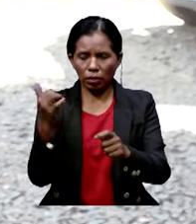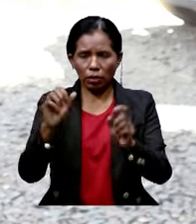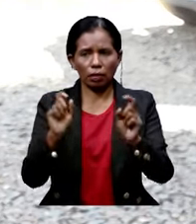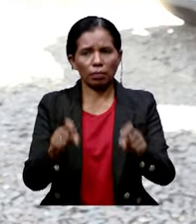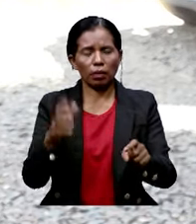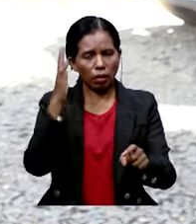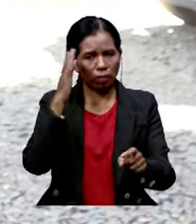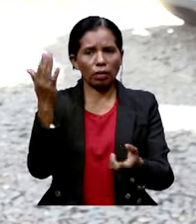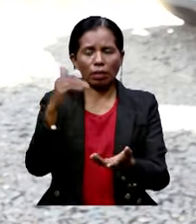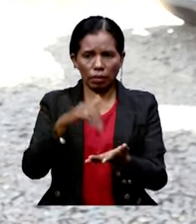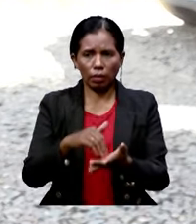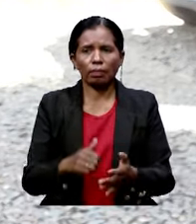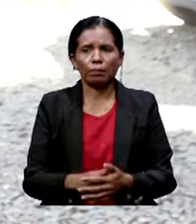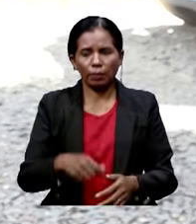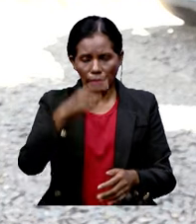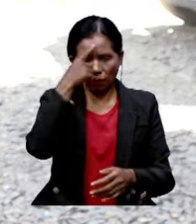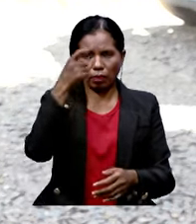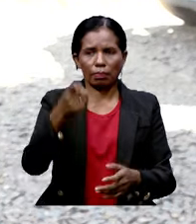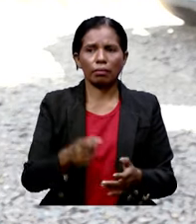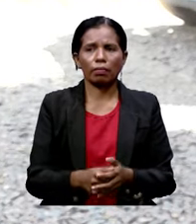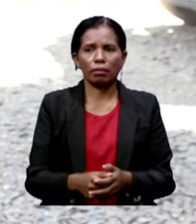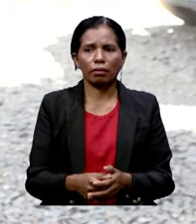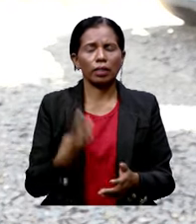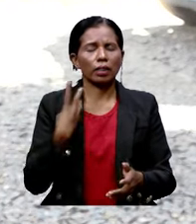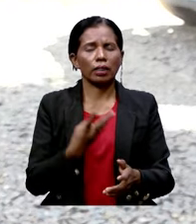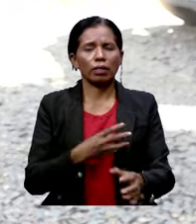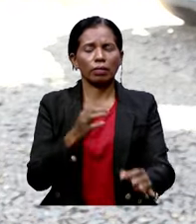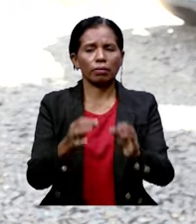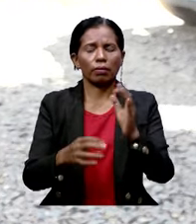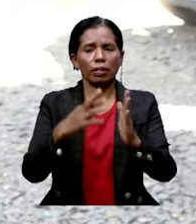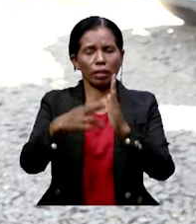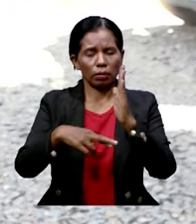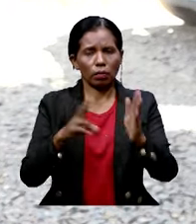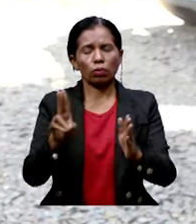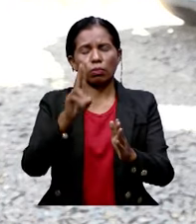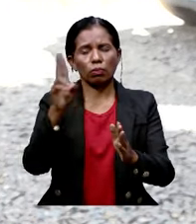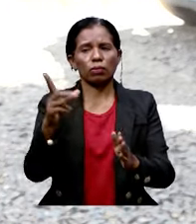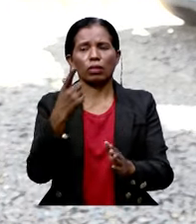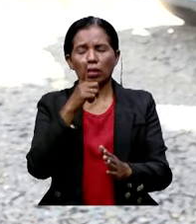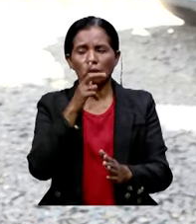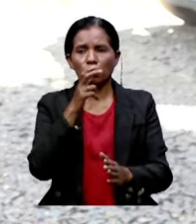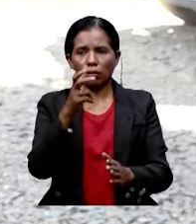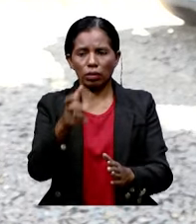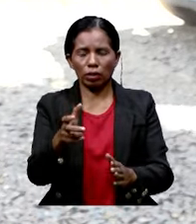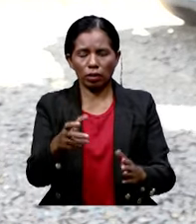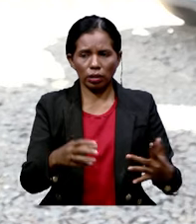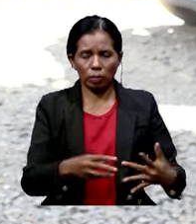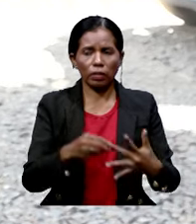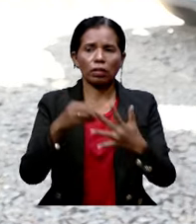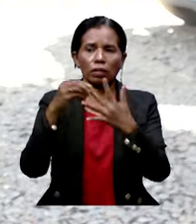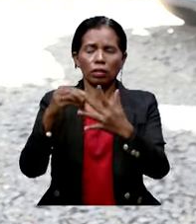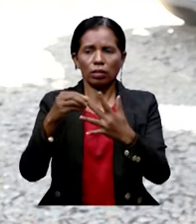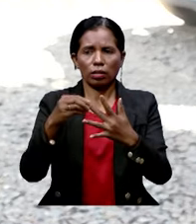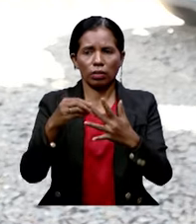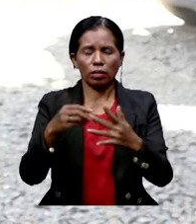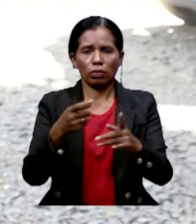na fat. Ah, tambah ne maka se kurikulum mak uza lian portugues o lian portugues ni lian official. Entang